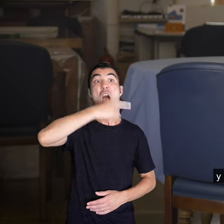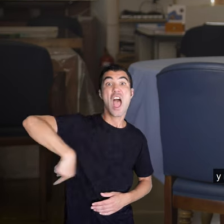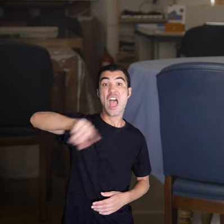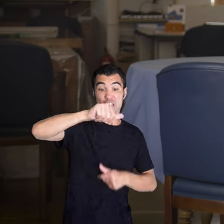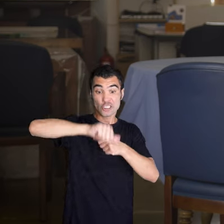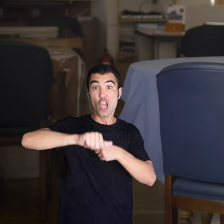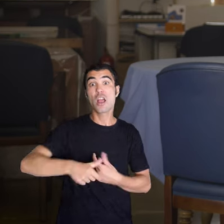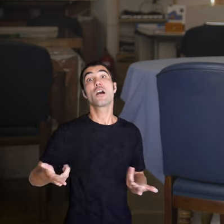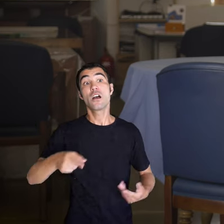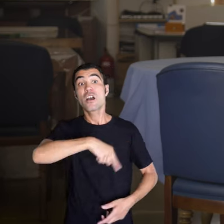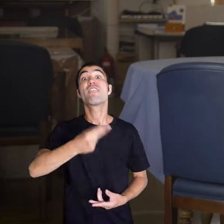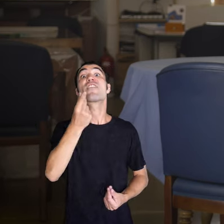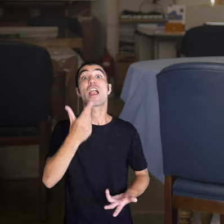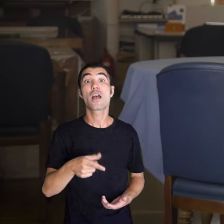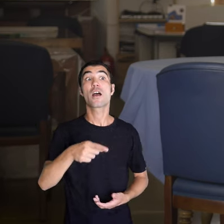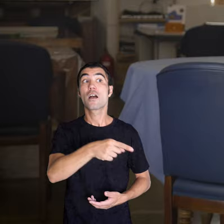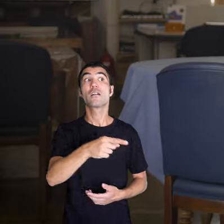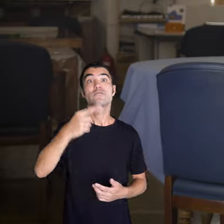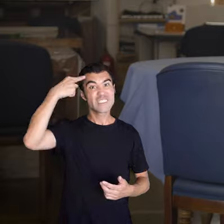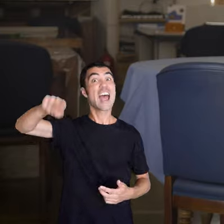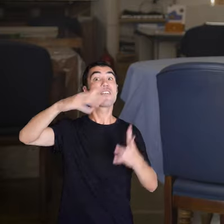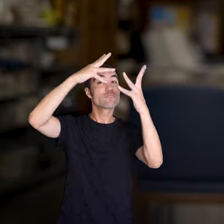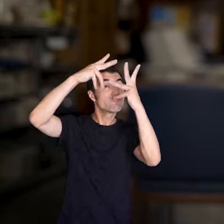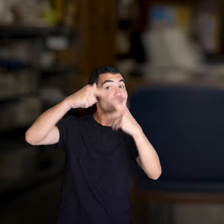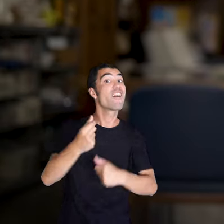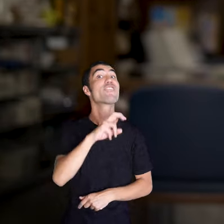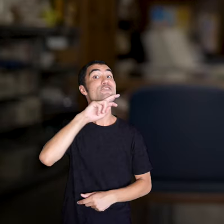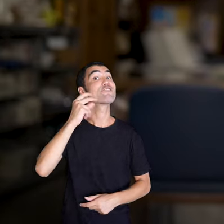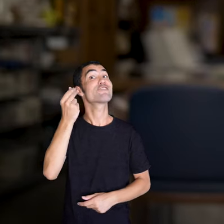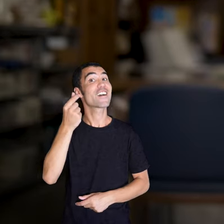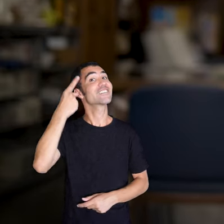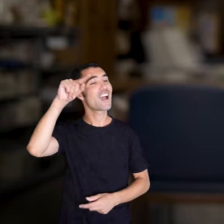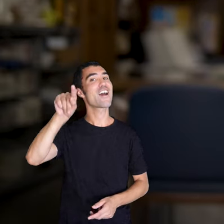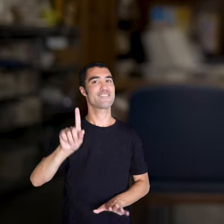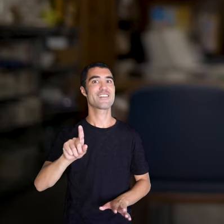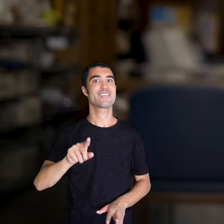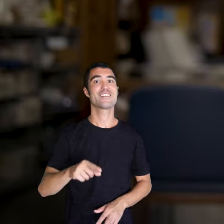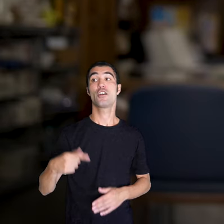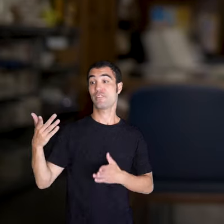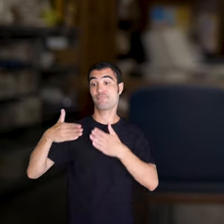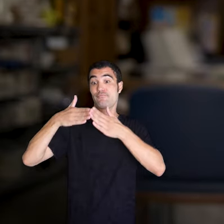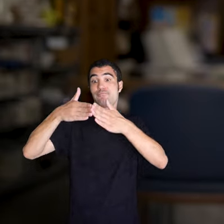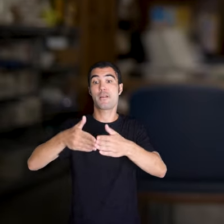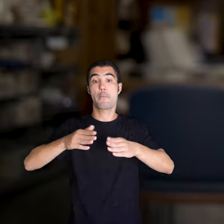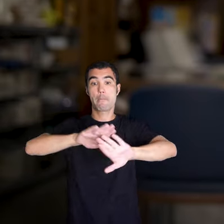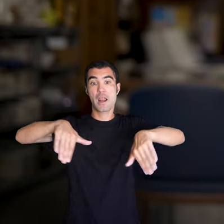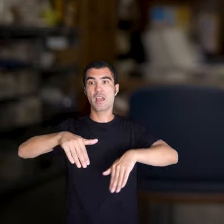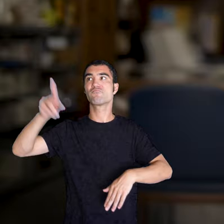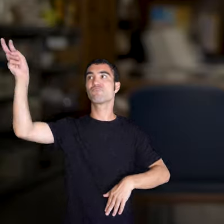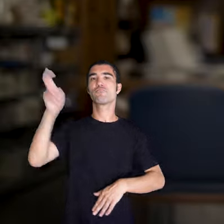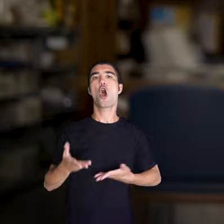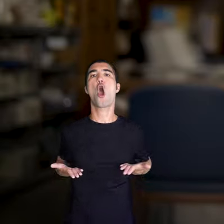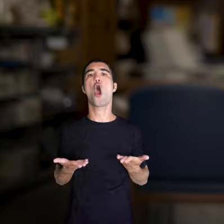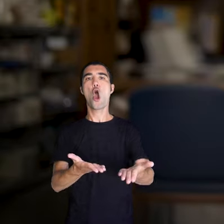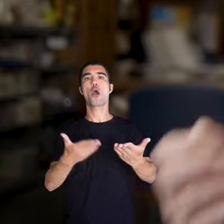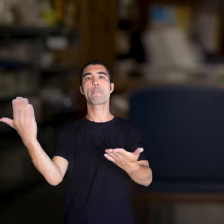això? És a dir, que ja havia fet números del que valia. El lluit on havia tocat la plaja i ja venien el forner d'esport